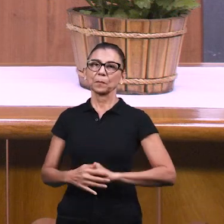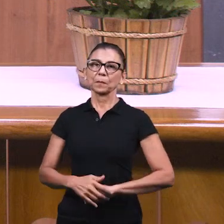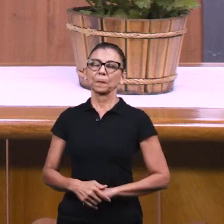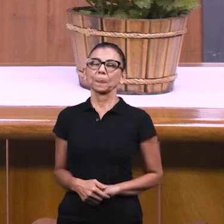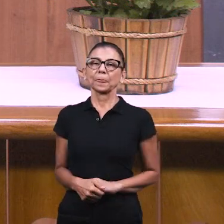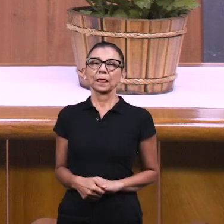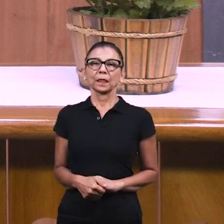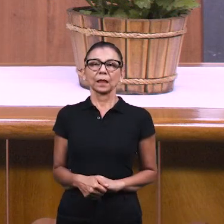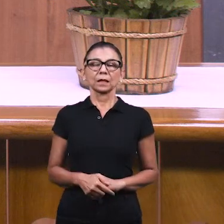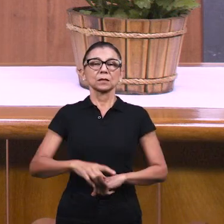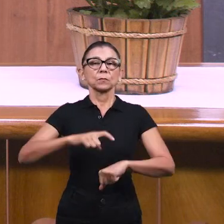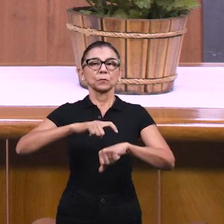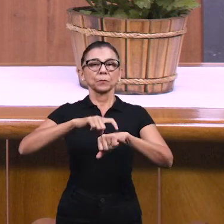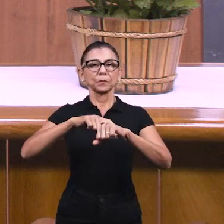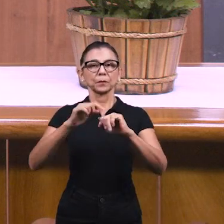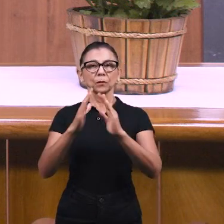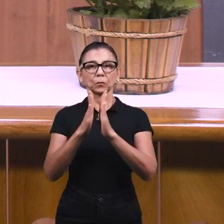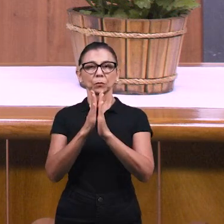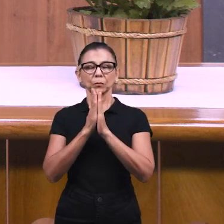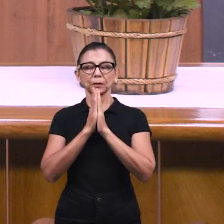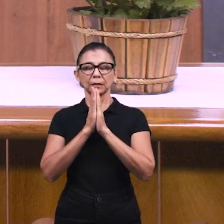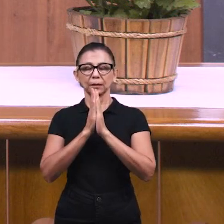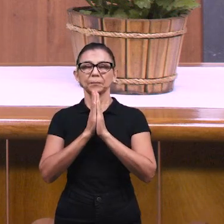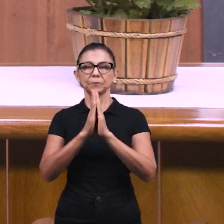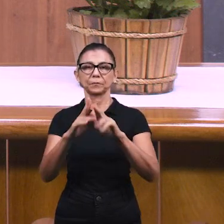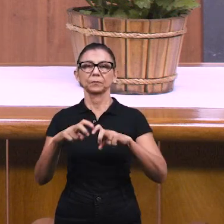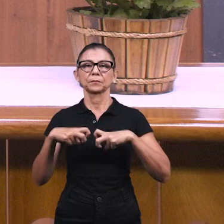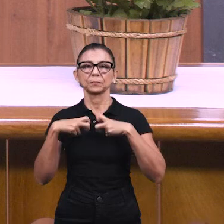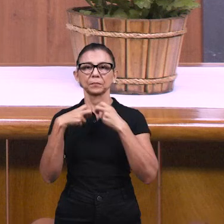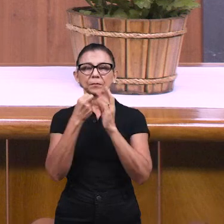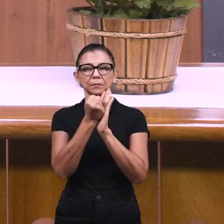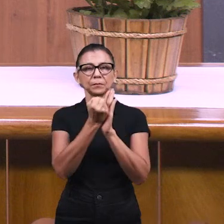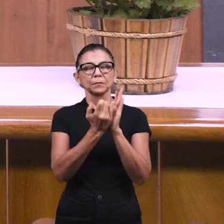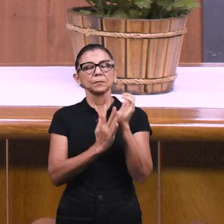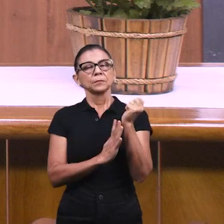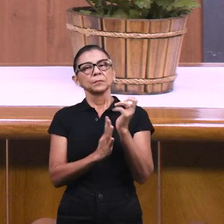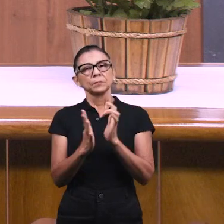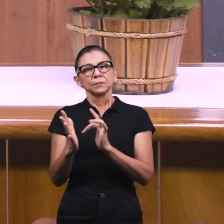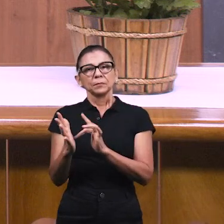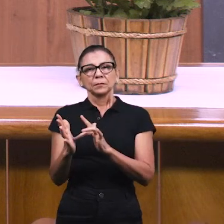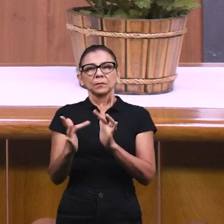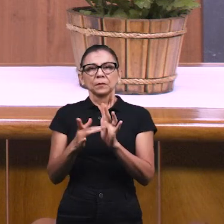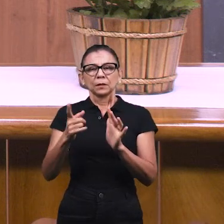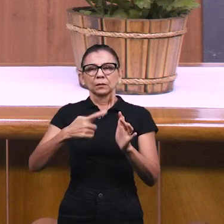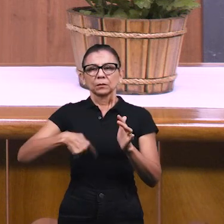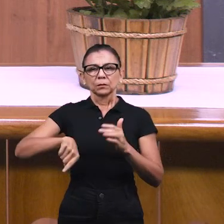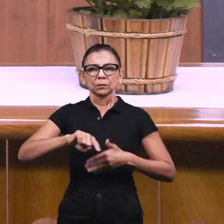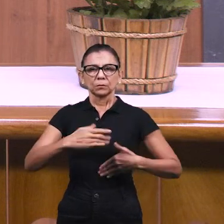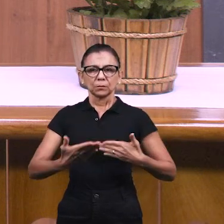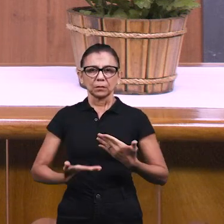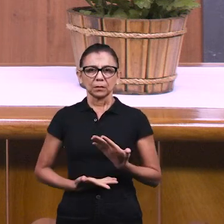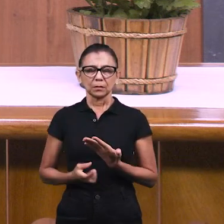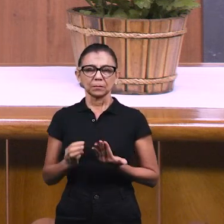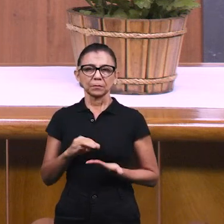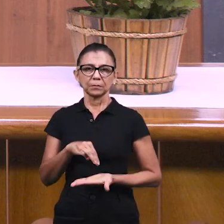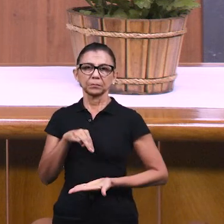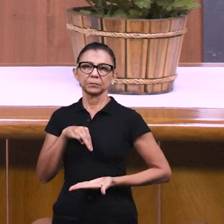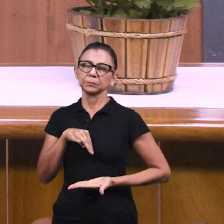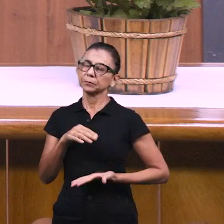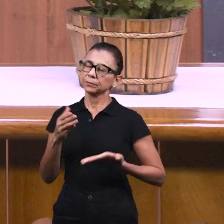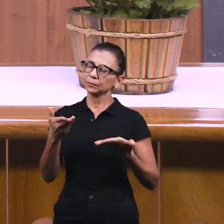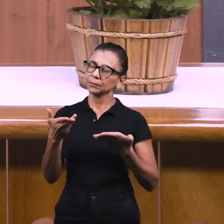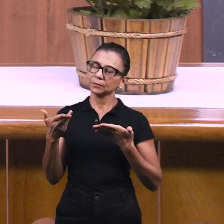le faire par la prière. Nous allons prier par le sang de Jésus. Aux membres de l'Église chrétienne Maranatha qui nous regardent